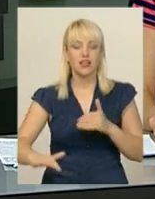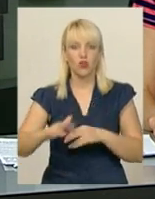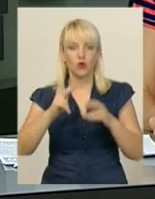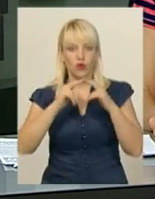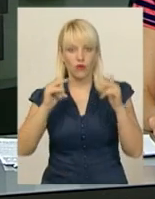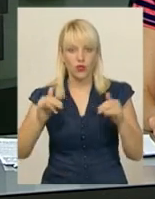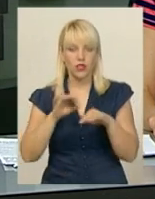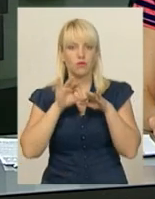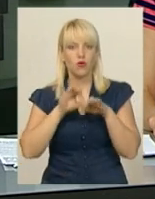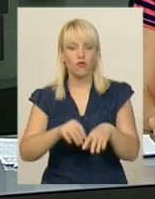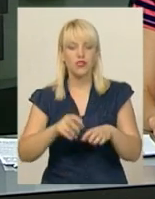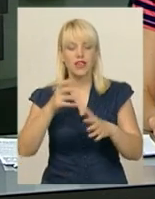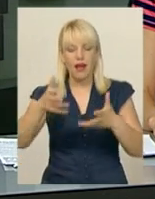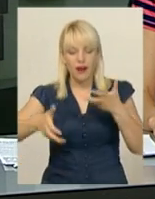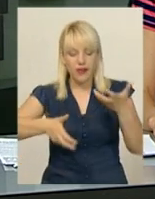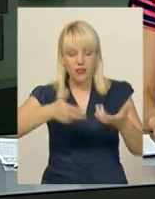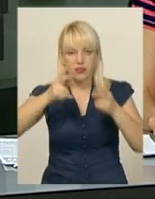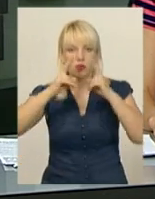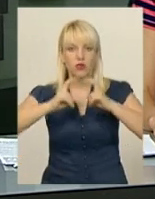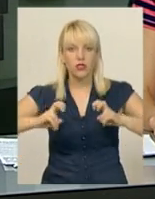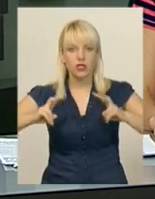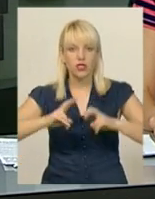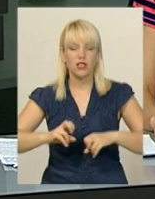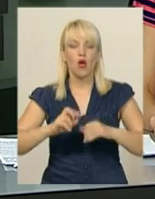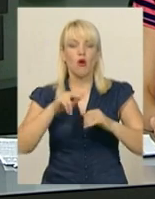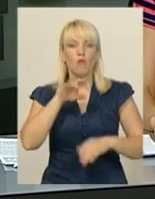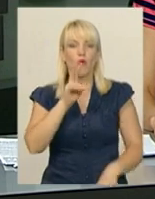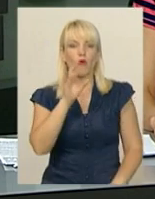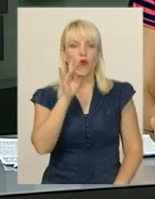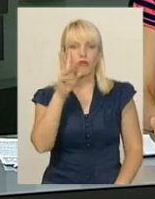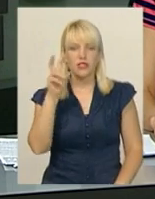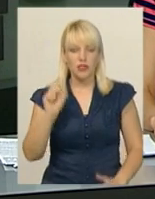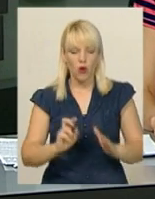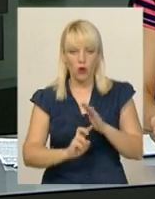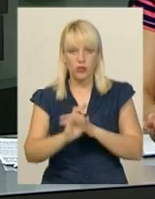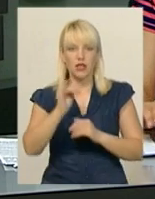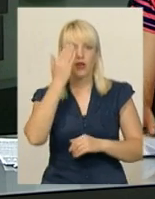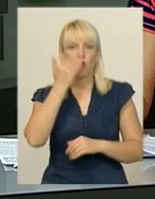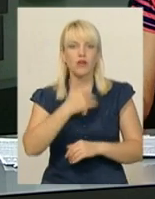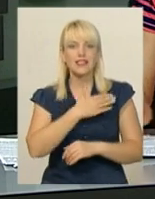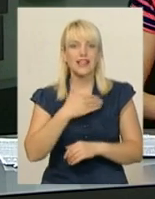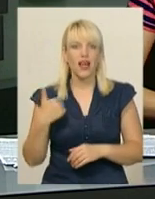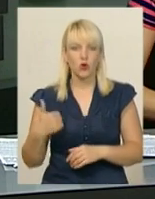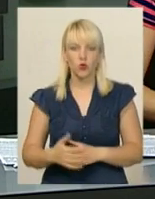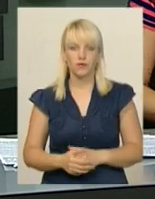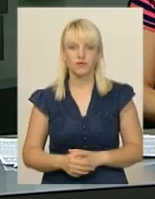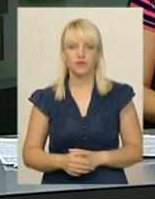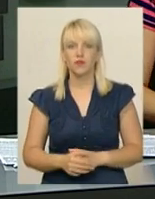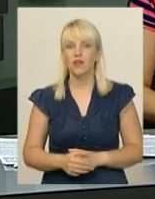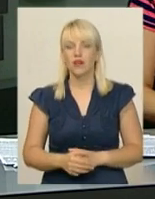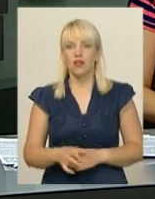проводяться археологічні дослідження на місці розташування Покровської церкви та костелу Святого Станіслава.